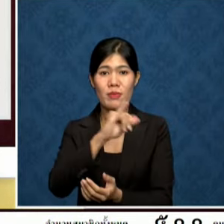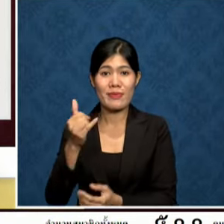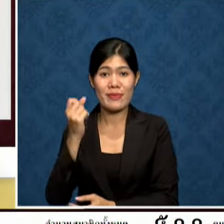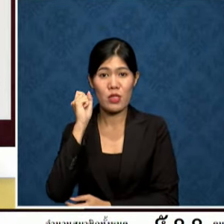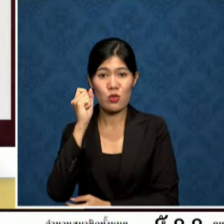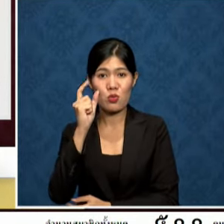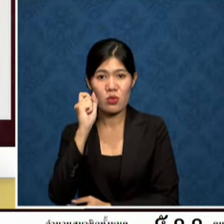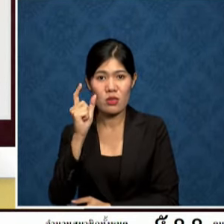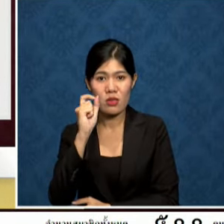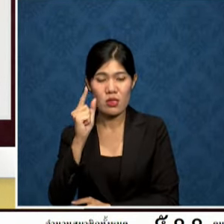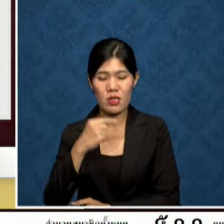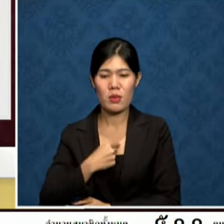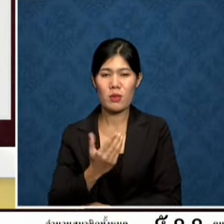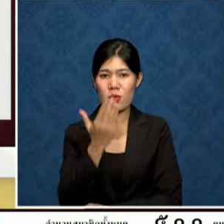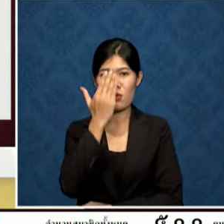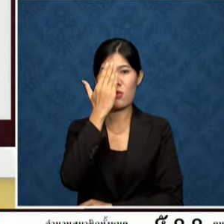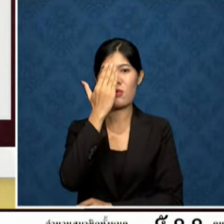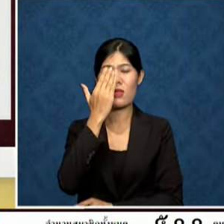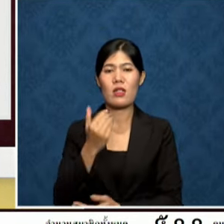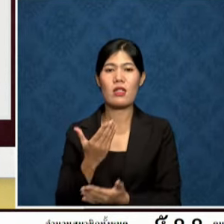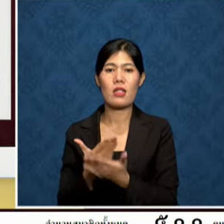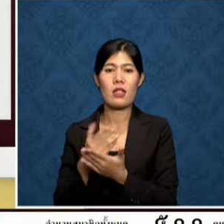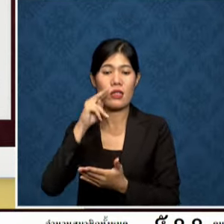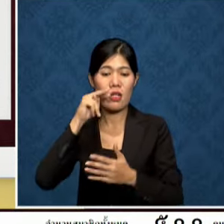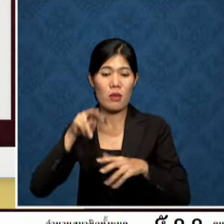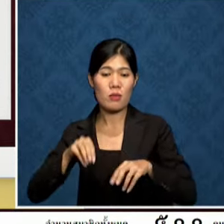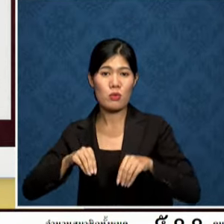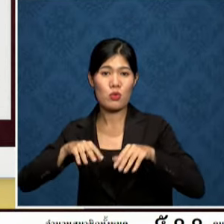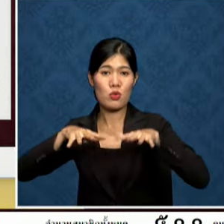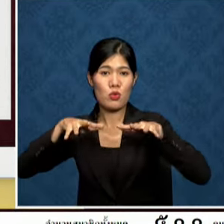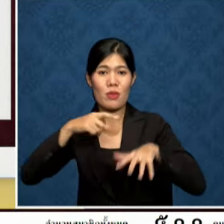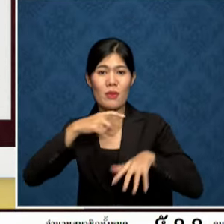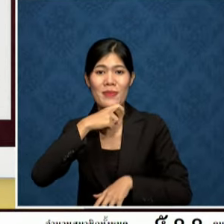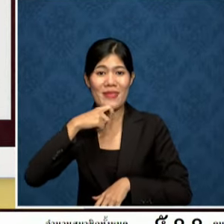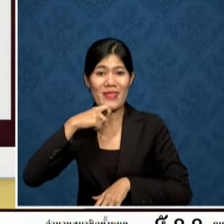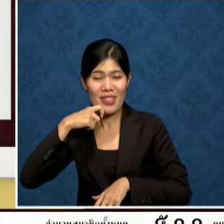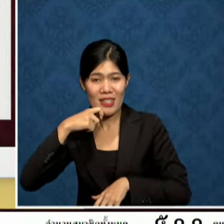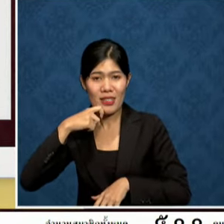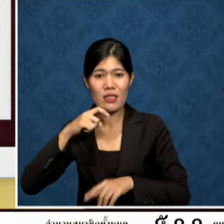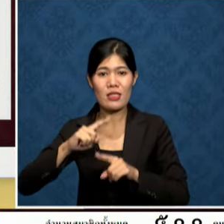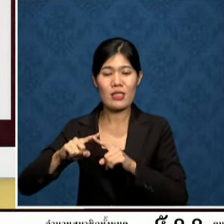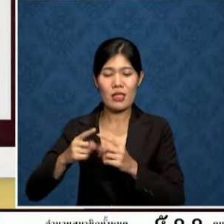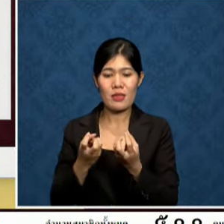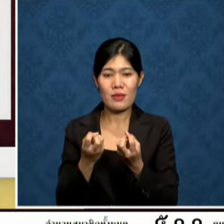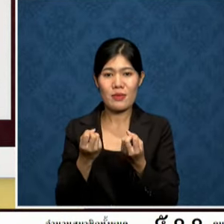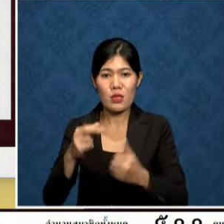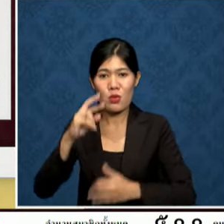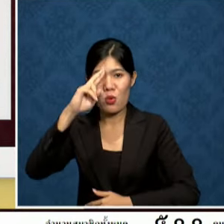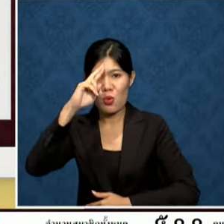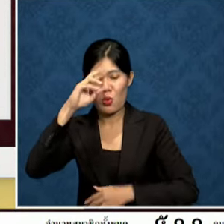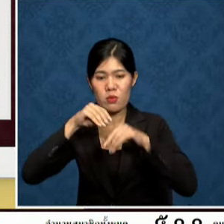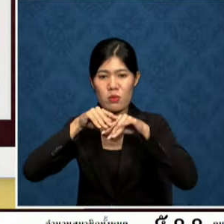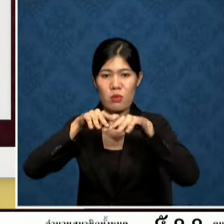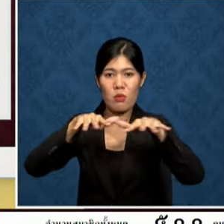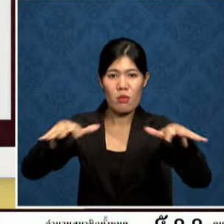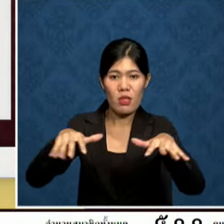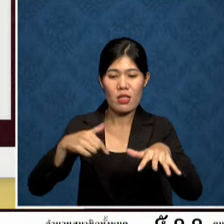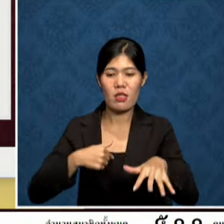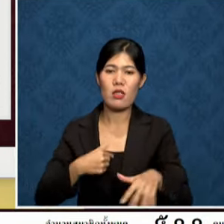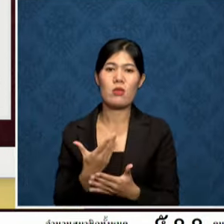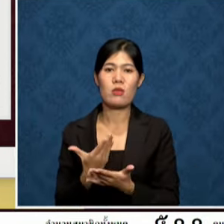เกิดเหตุการณ์ที่เราไม่คาดฝันเกิดขึ้นน้ำท่วมหนักภัยแล้งหนักหรือว่ามีโรคระบาดอีกครั้งเราจะไม่